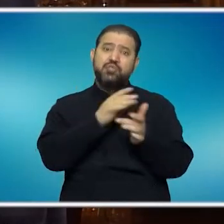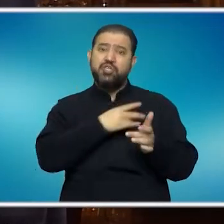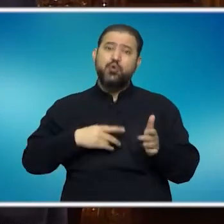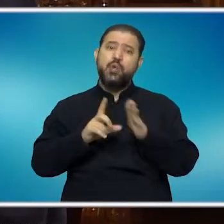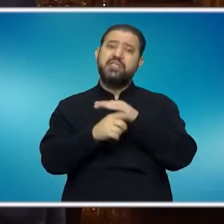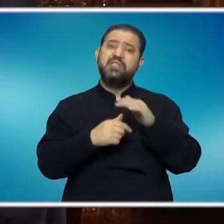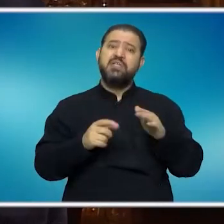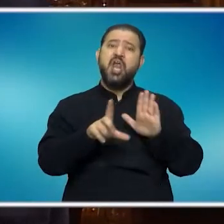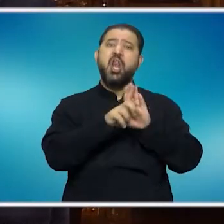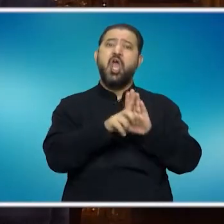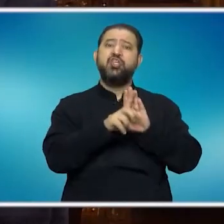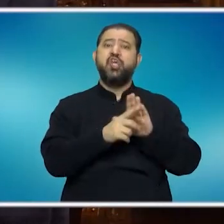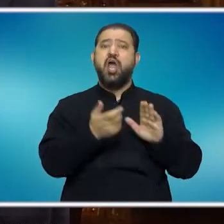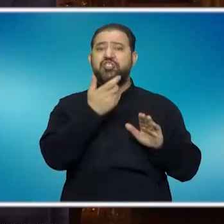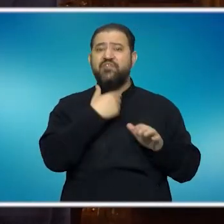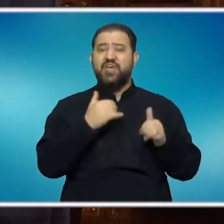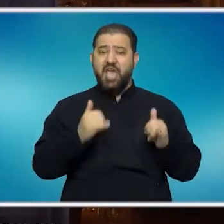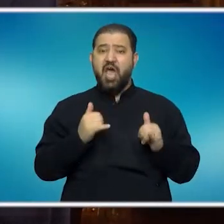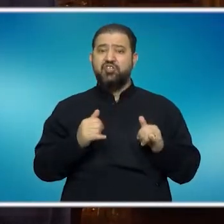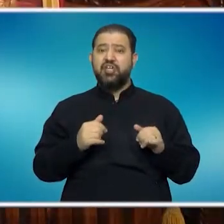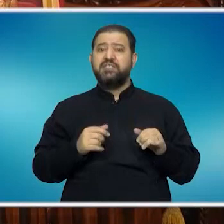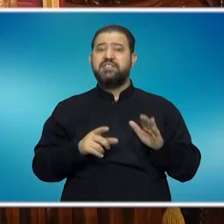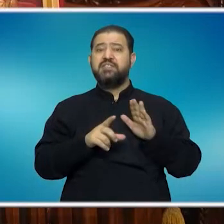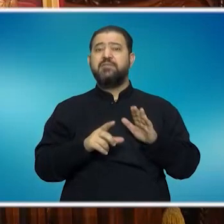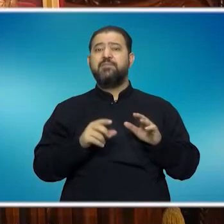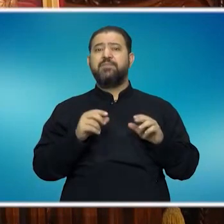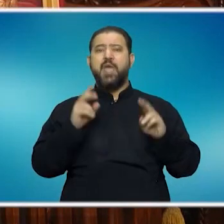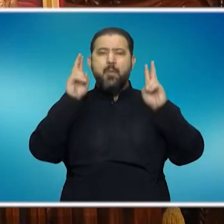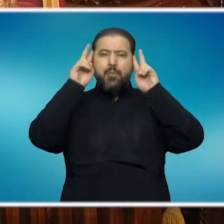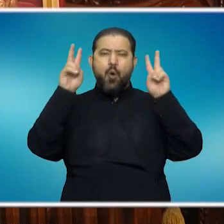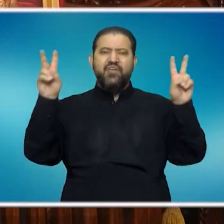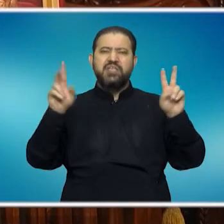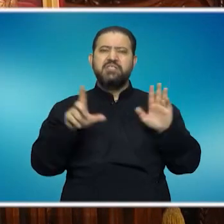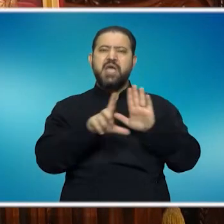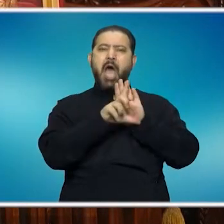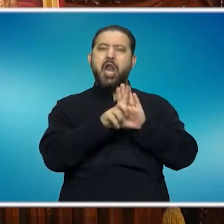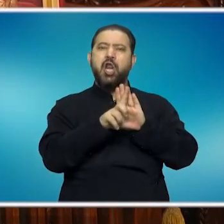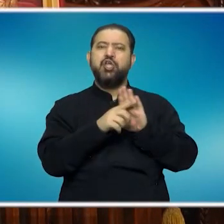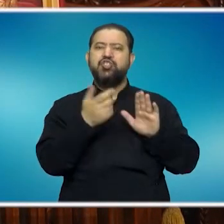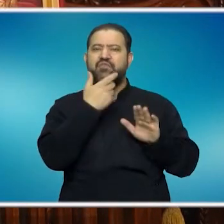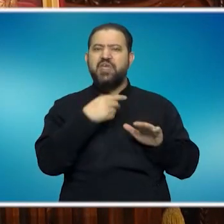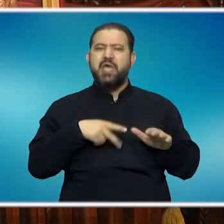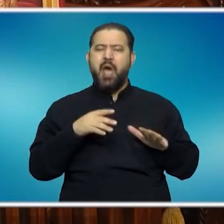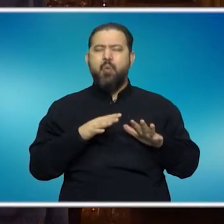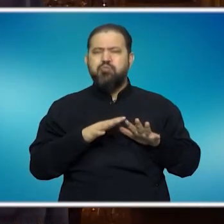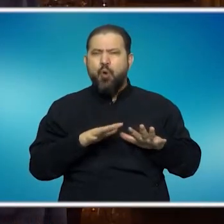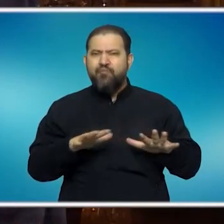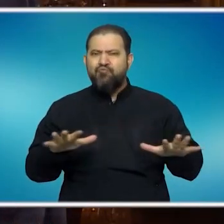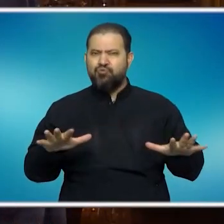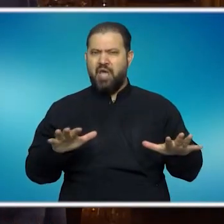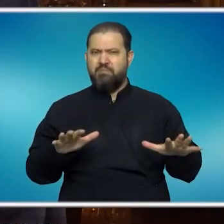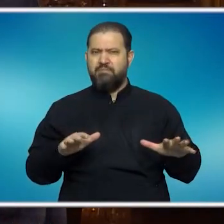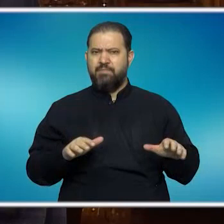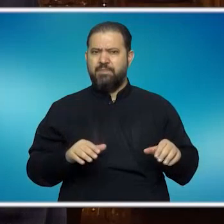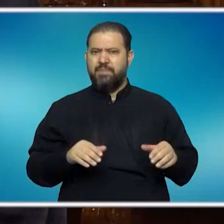sau teotocologice, cum le numim noi în teologie. Aceste profeții erau de o profunzime, pentru că taina lui Dumnezeu